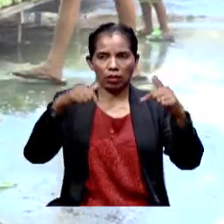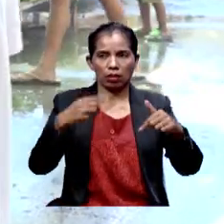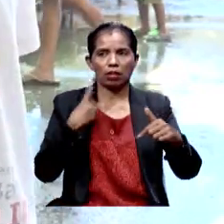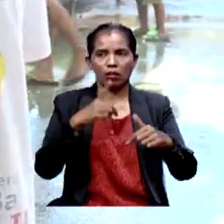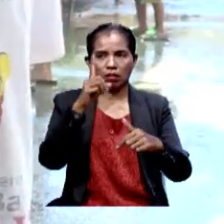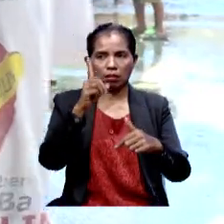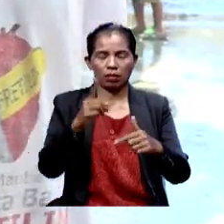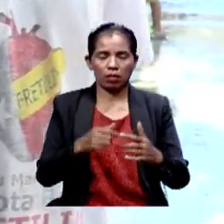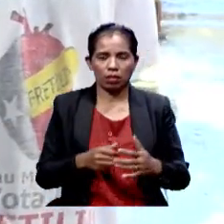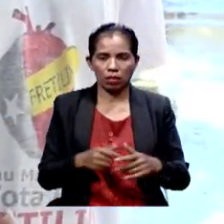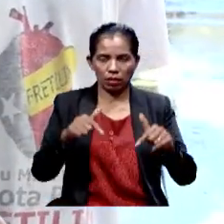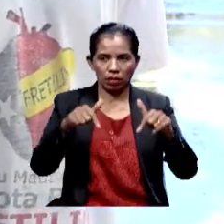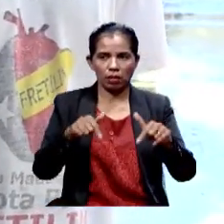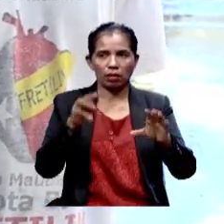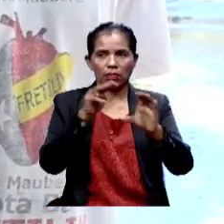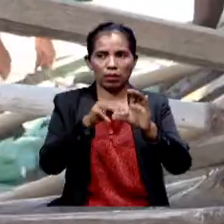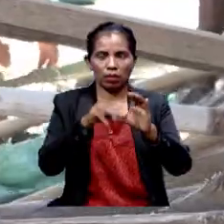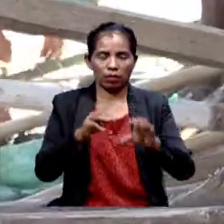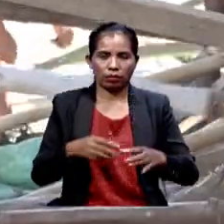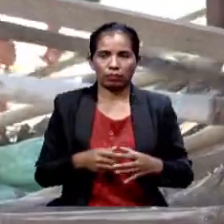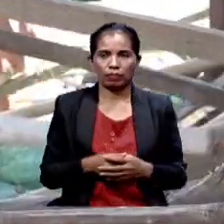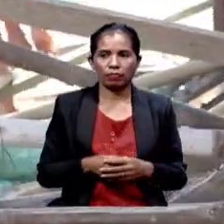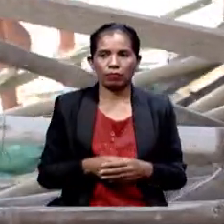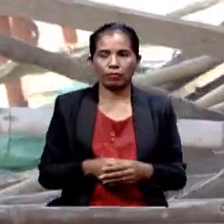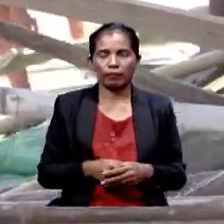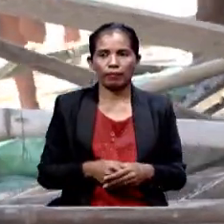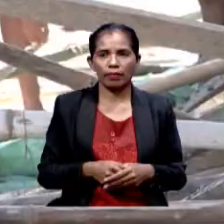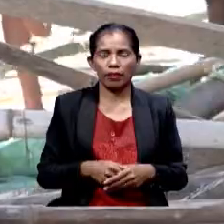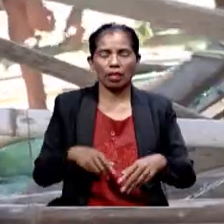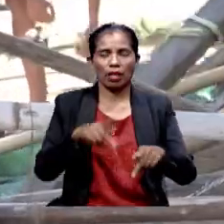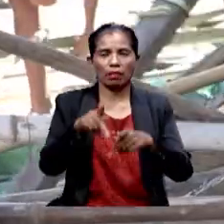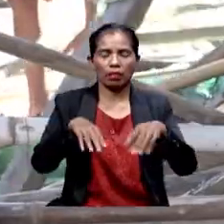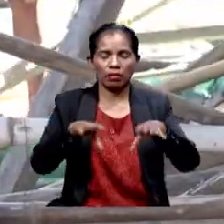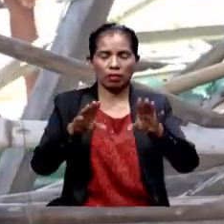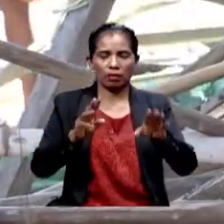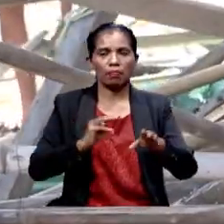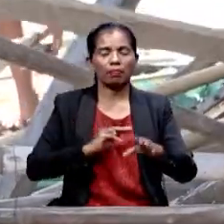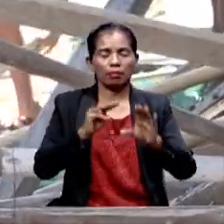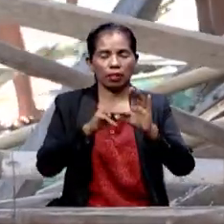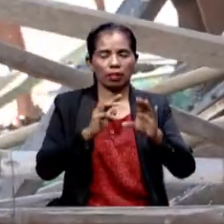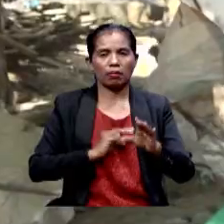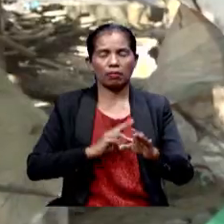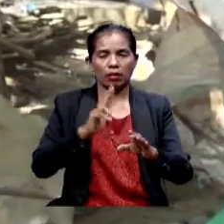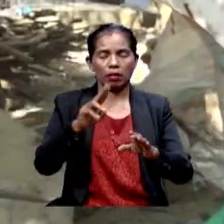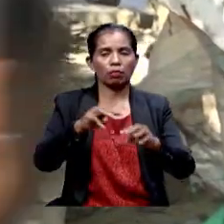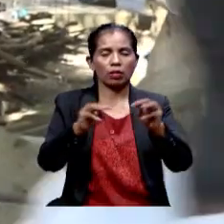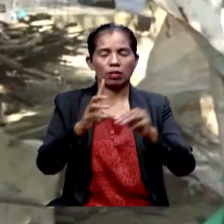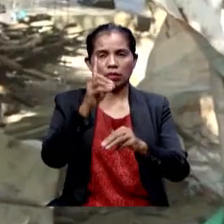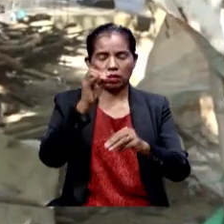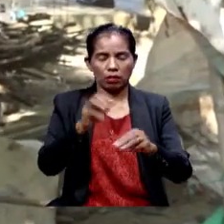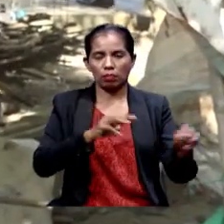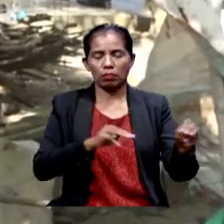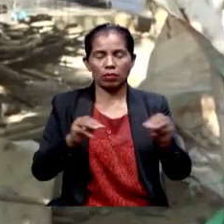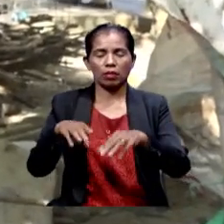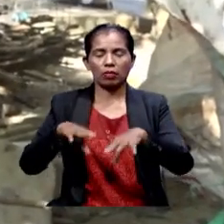mena tama hutu be mai idan baga. Enquanto vendedores mercado manglewana, nebe autoridade municipio dili muda ba faan